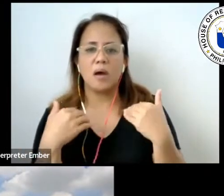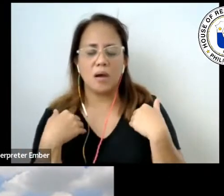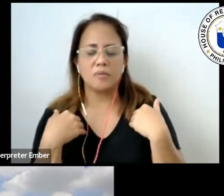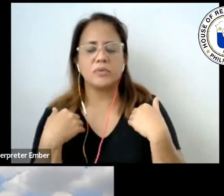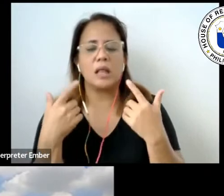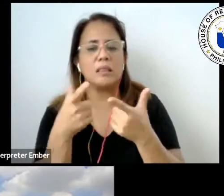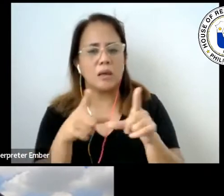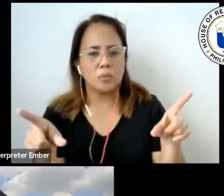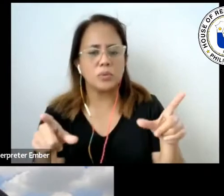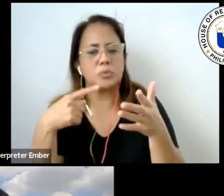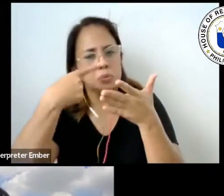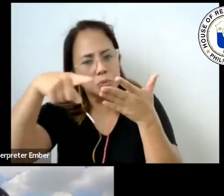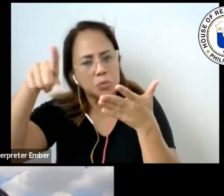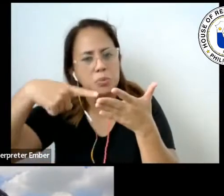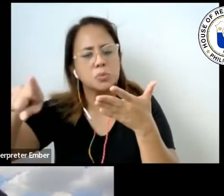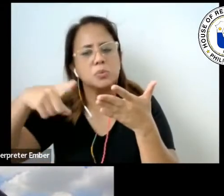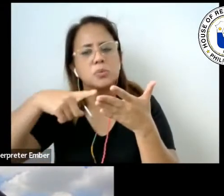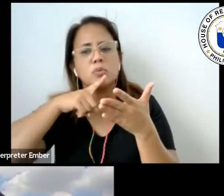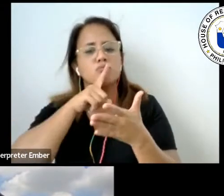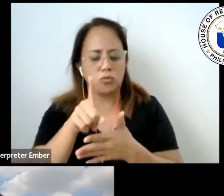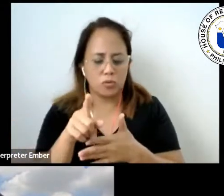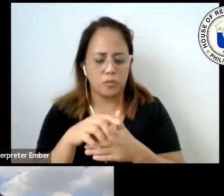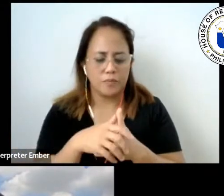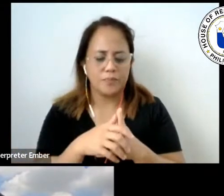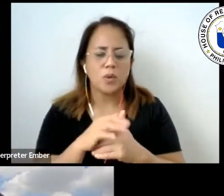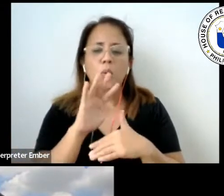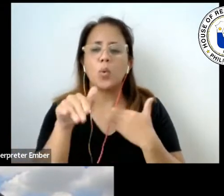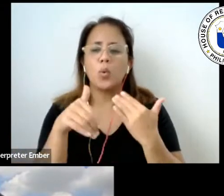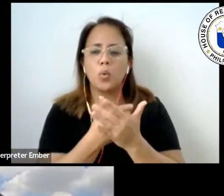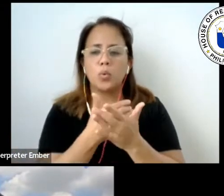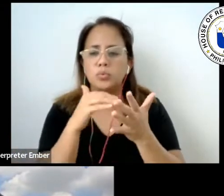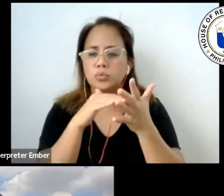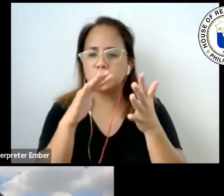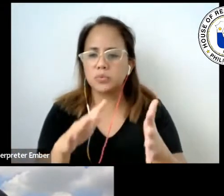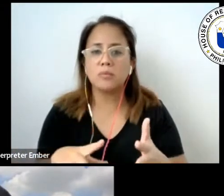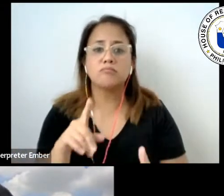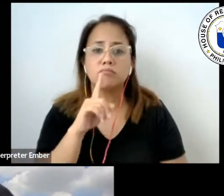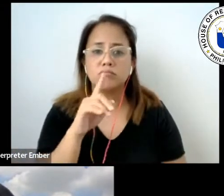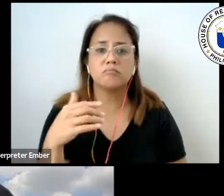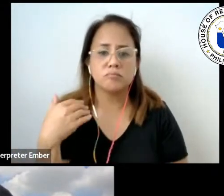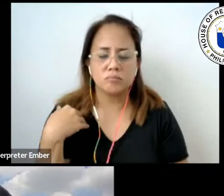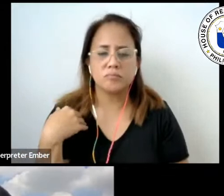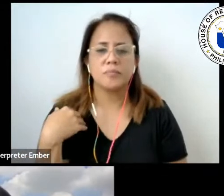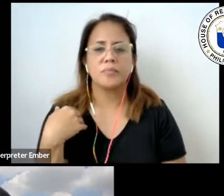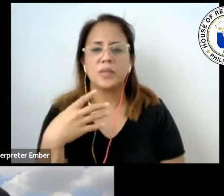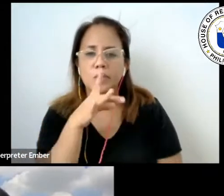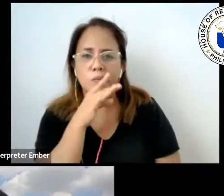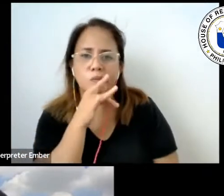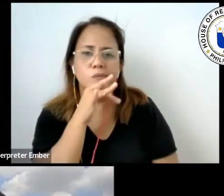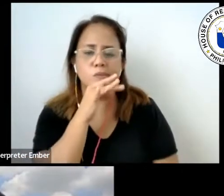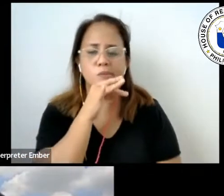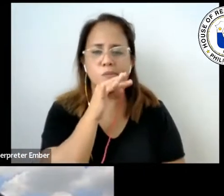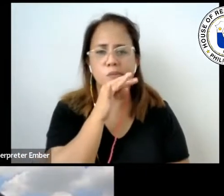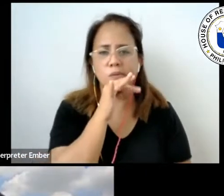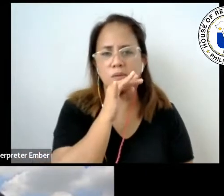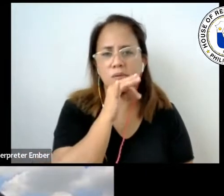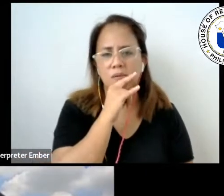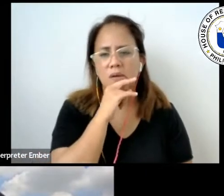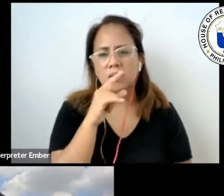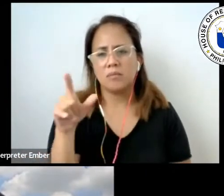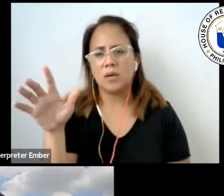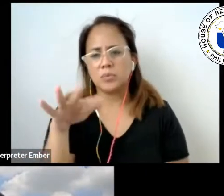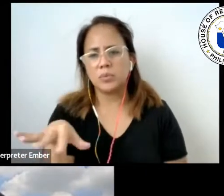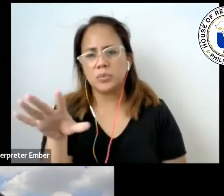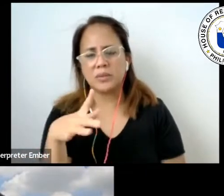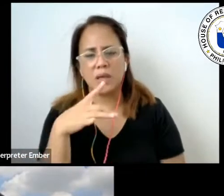ng language mapping para masigurado na lahat ng estudyante doon, yun talaga yung mother tongue na sinasalita nila. Yung mga lugar na hindi